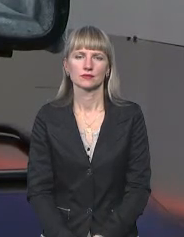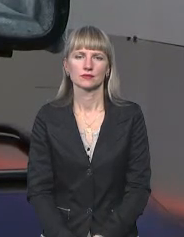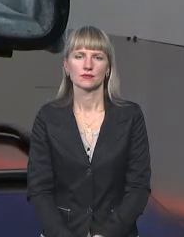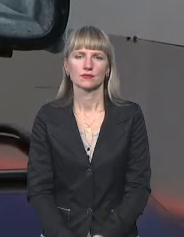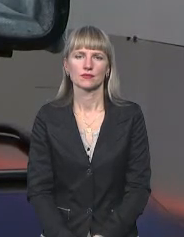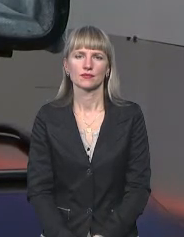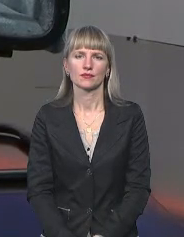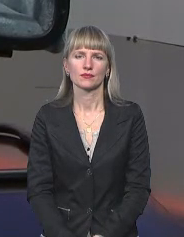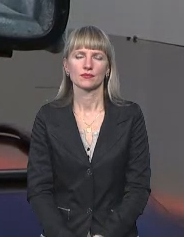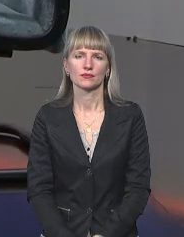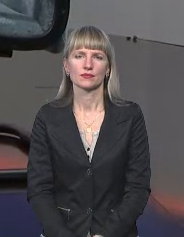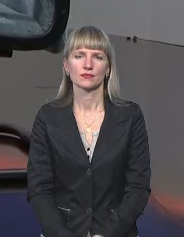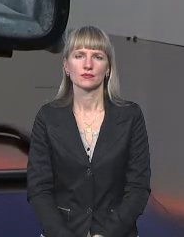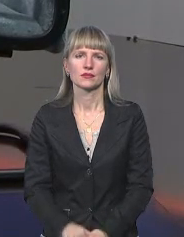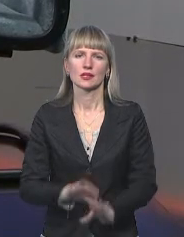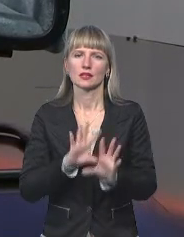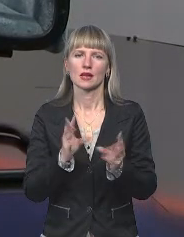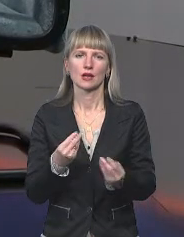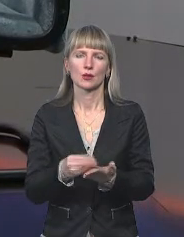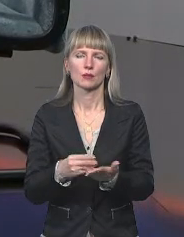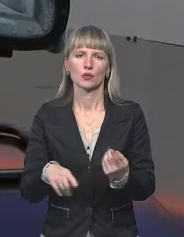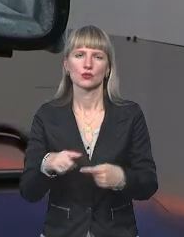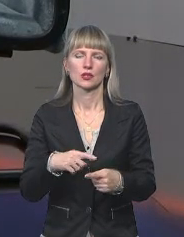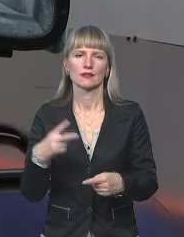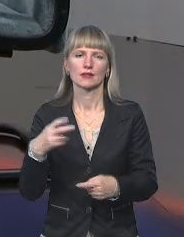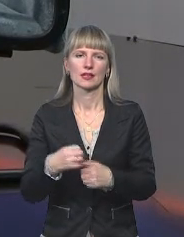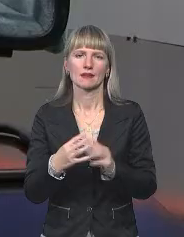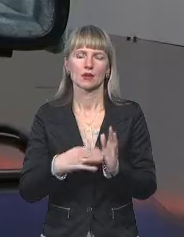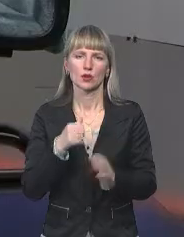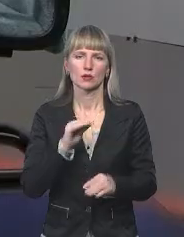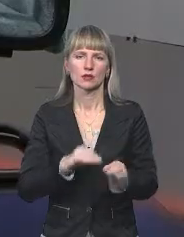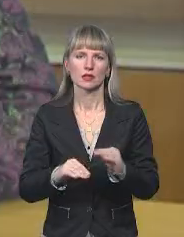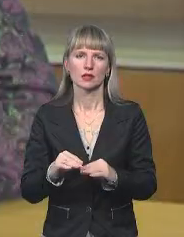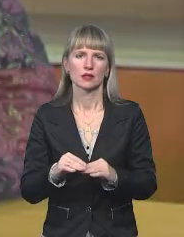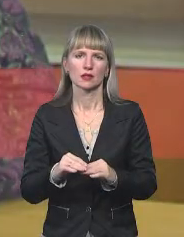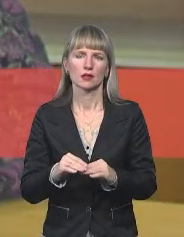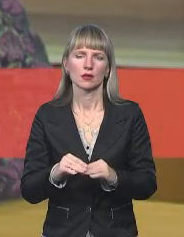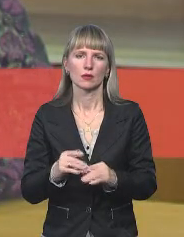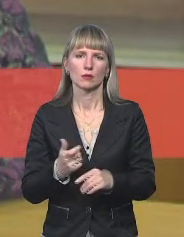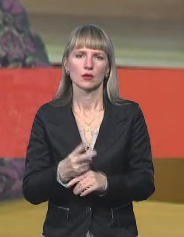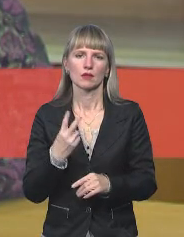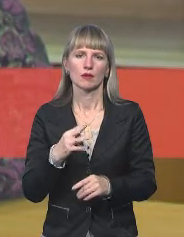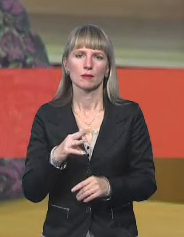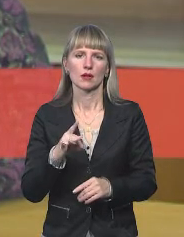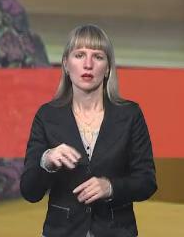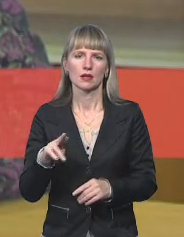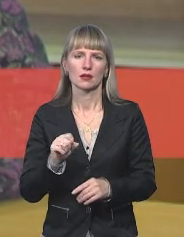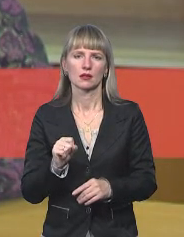Загальний бюджет галузі у 2019 році складає понад